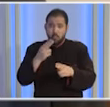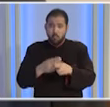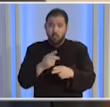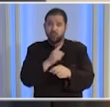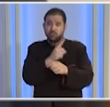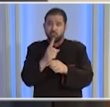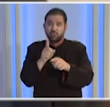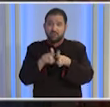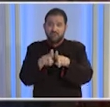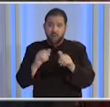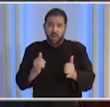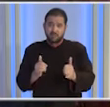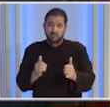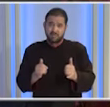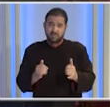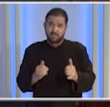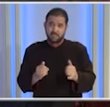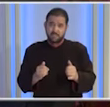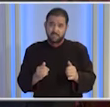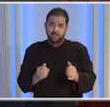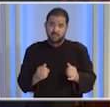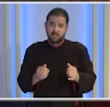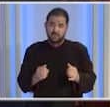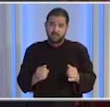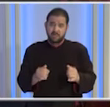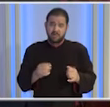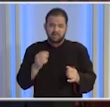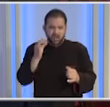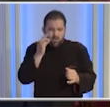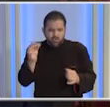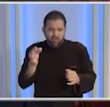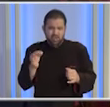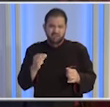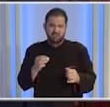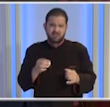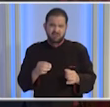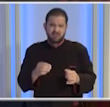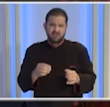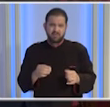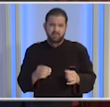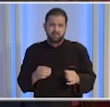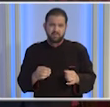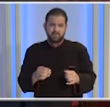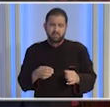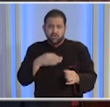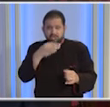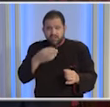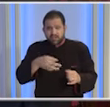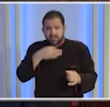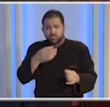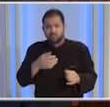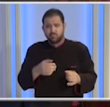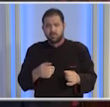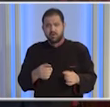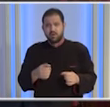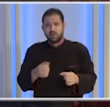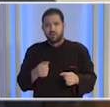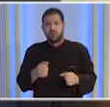de felul ăsta. Așa. Și câtă rușine, câtă pudoare era, ce să spun, un lucru extraordinar,